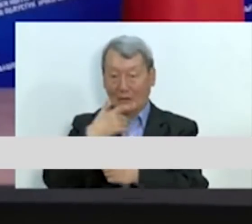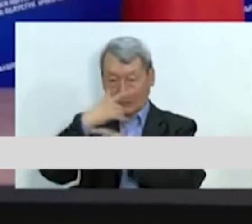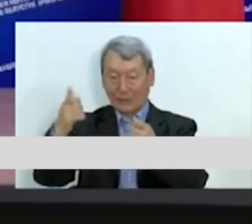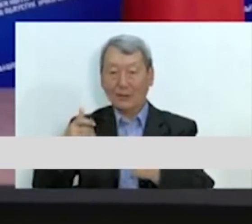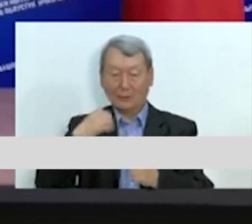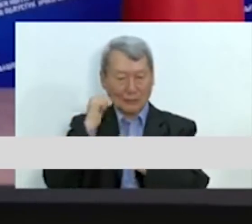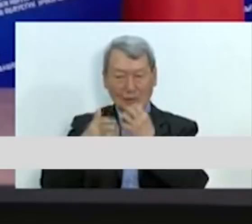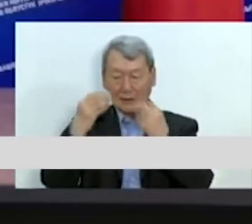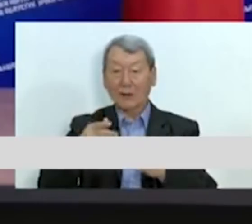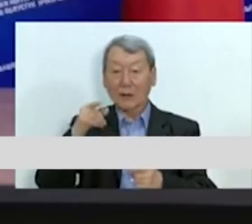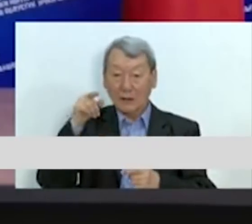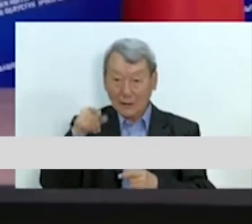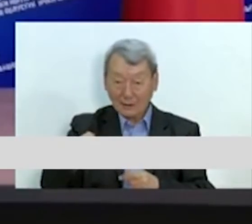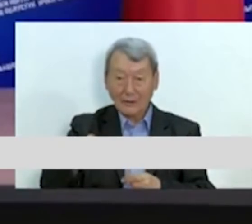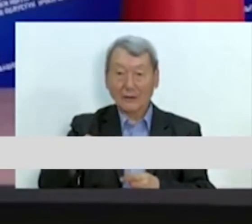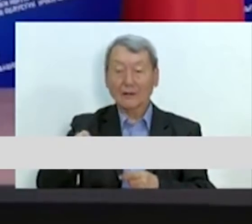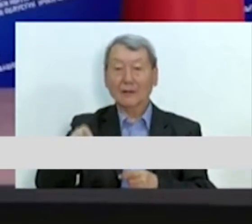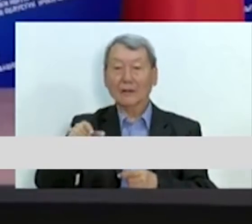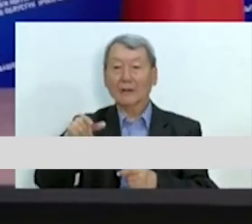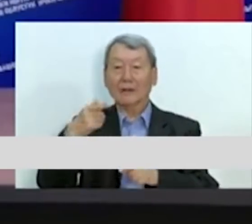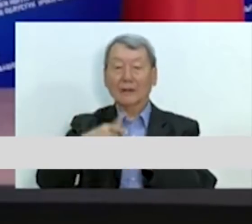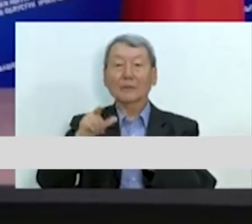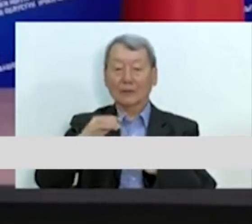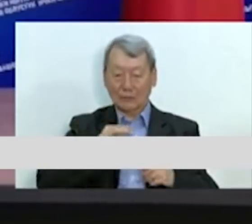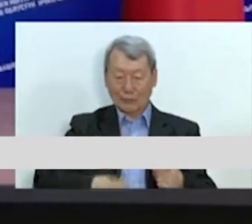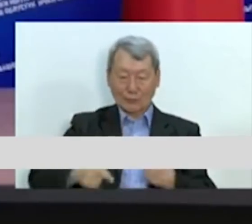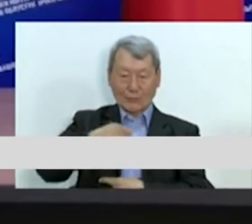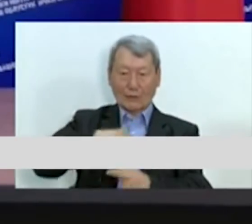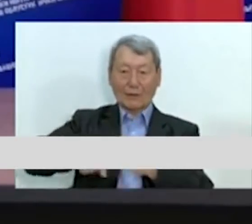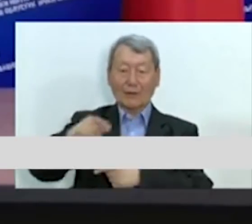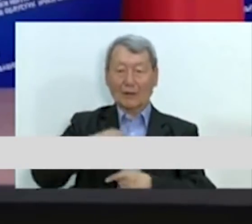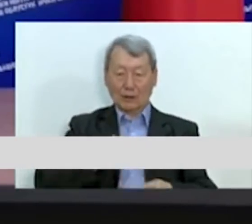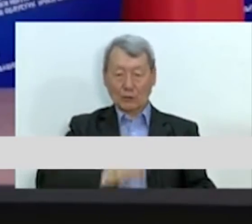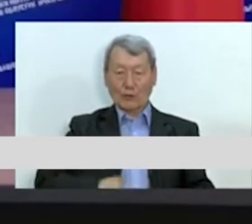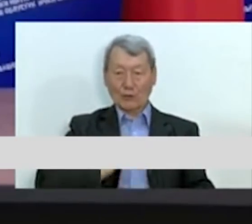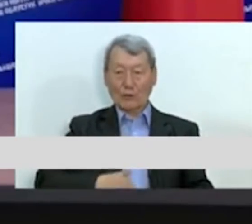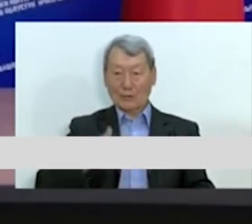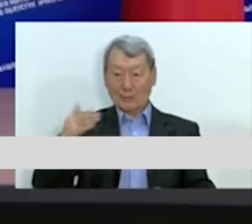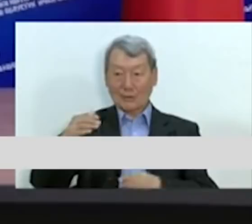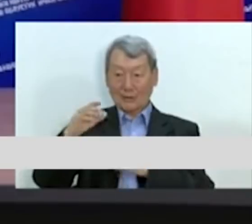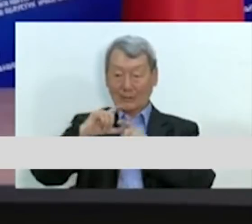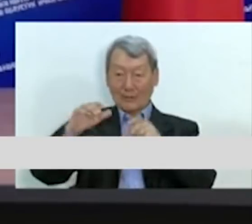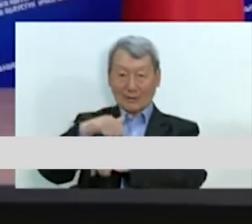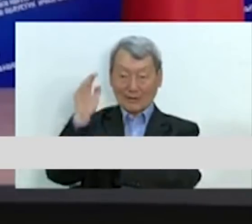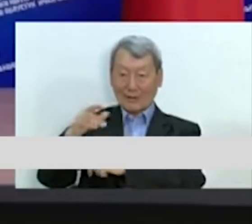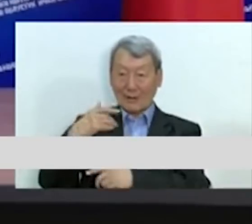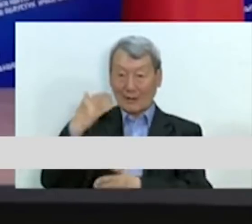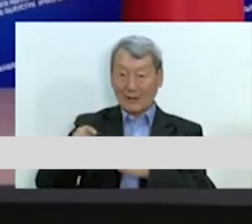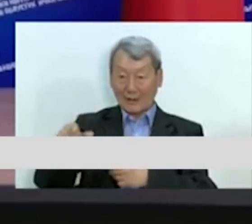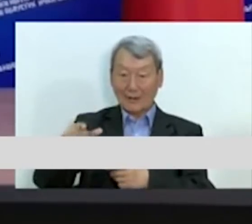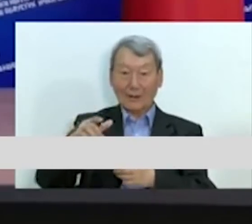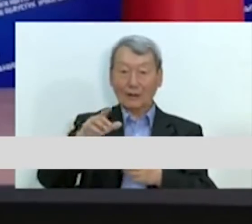атам, күнүгө айтып атам. Бул бак бизнес жана коммерческий уклон кылганыңар менен ошол жерде